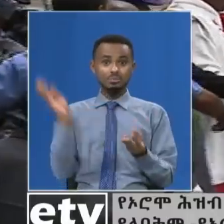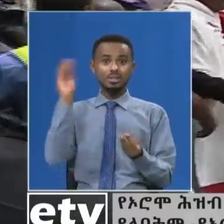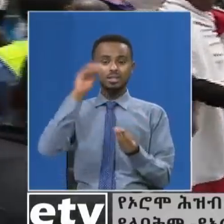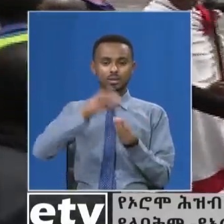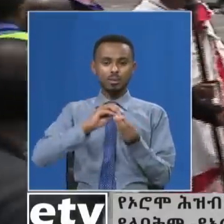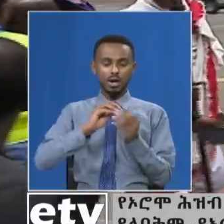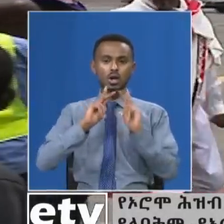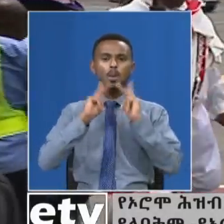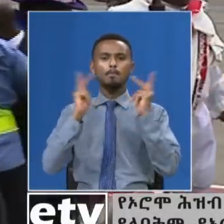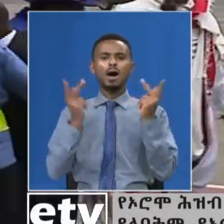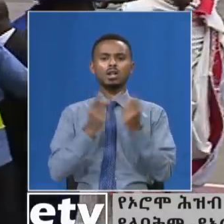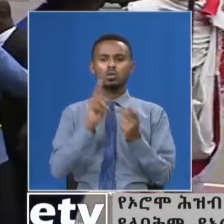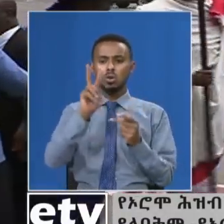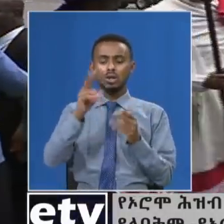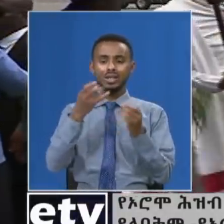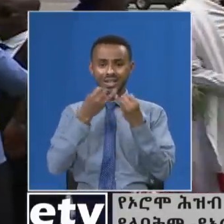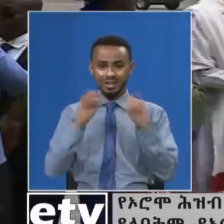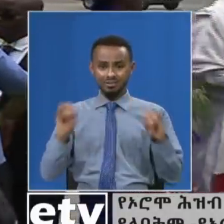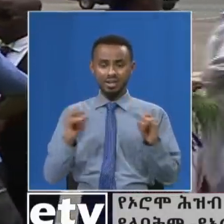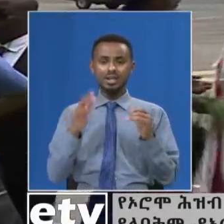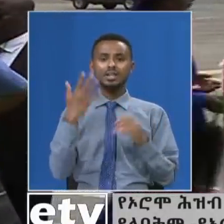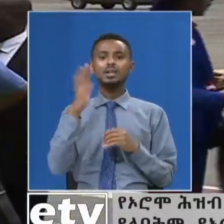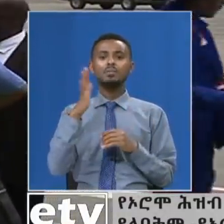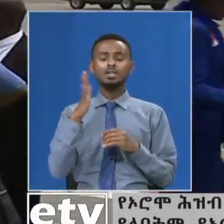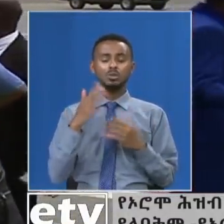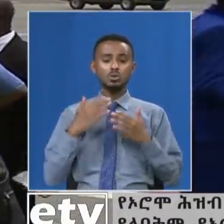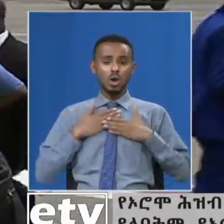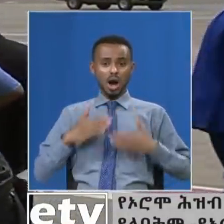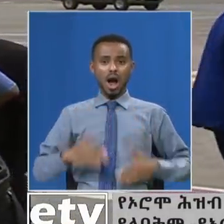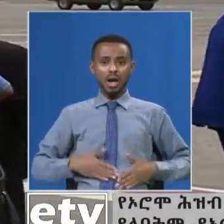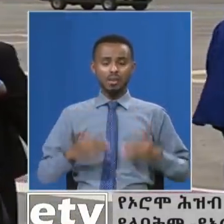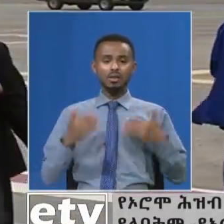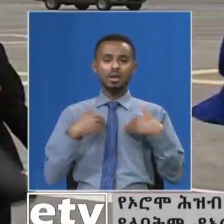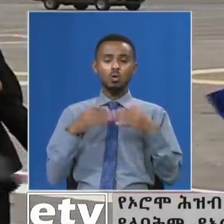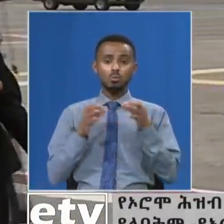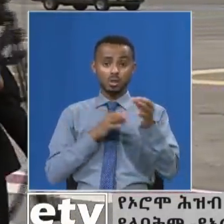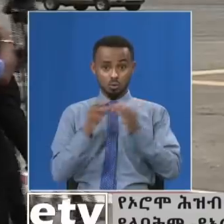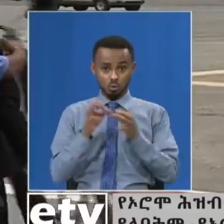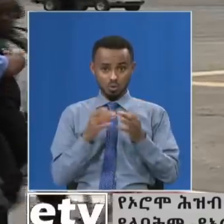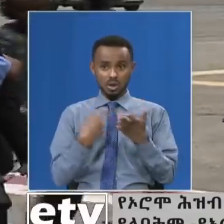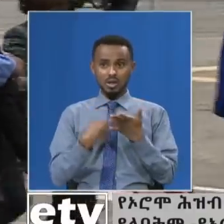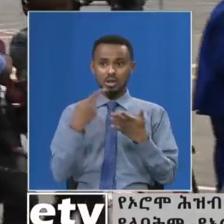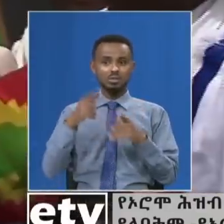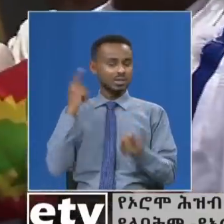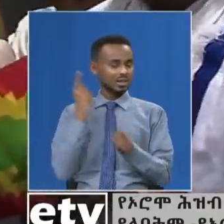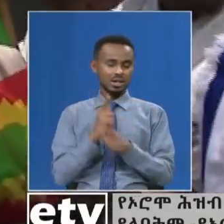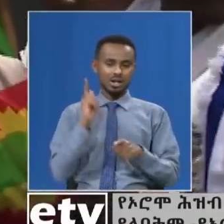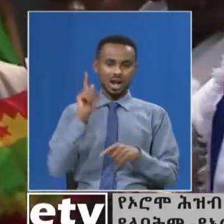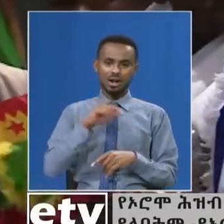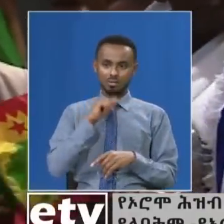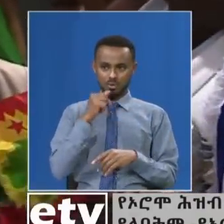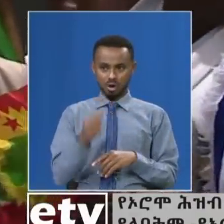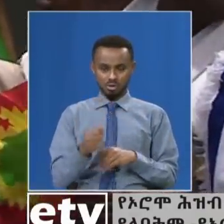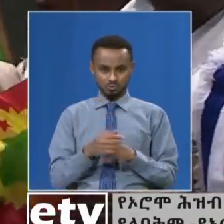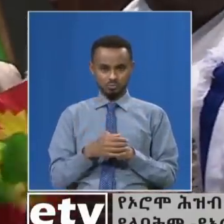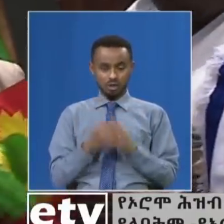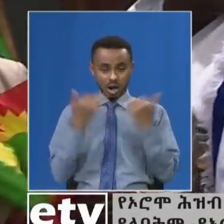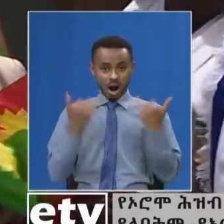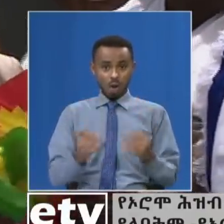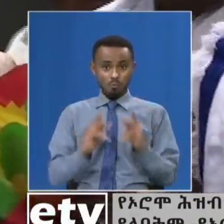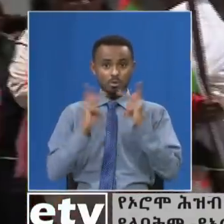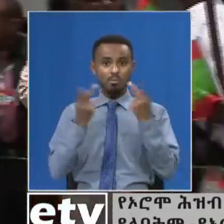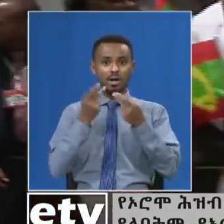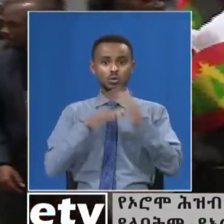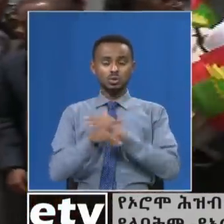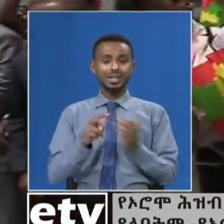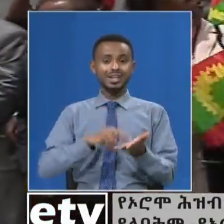በተጨማሪ ፓርቲውን ለሁለት የተከፈለ የሚያስመስሉ አካላት እንዳሉም ጠቁመው ይህም ትክክል አይደለም ብለዋል። አሁን በፓርቲው